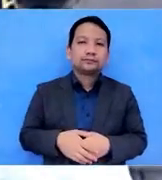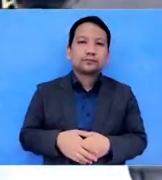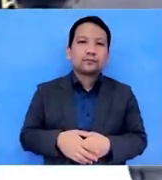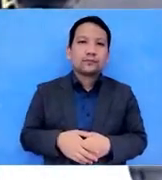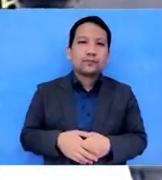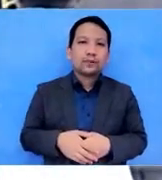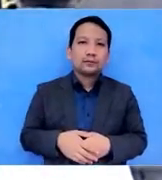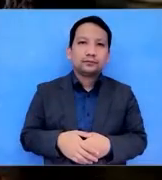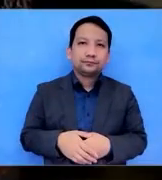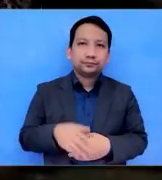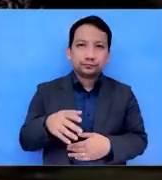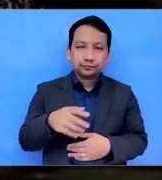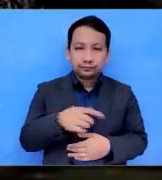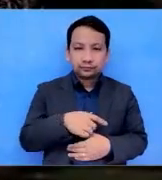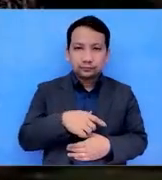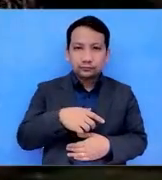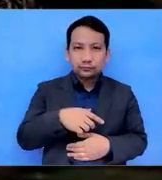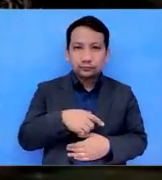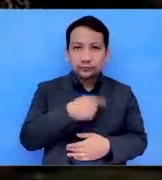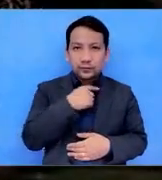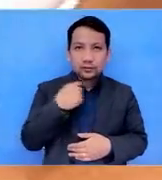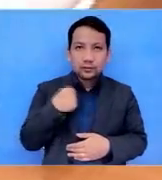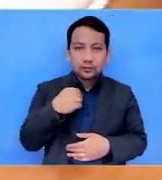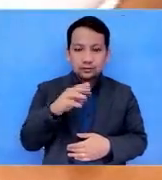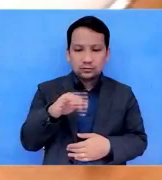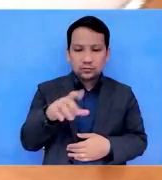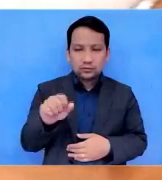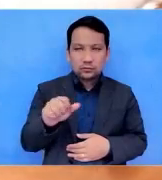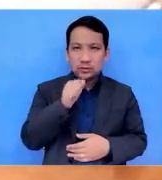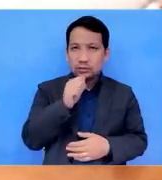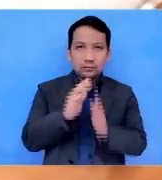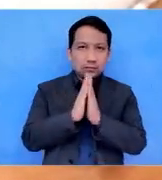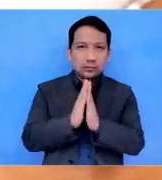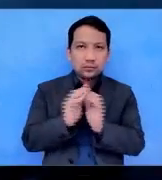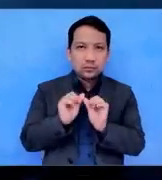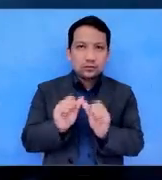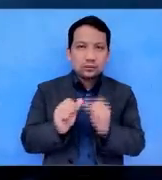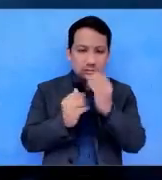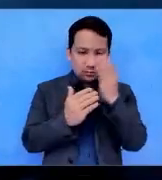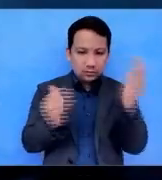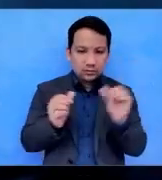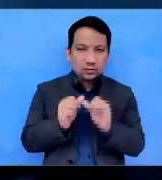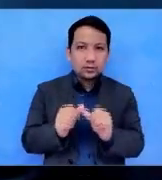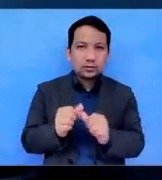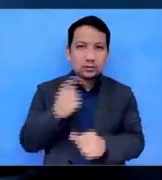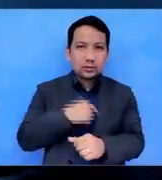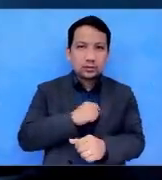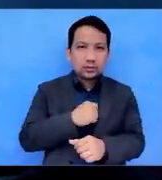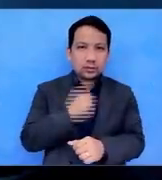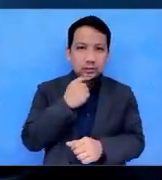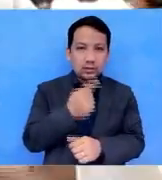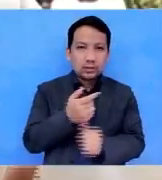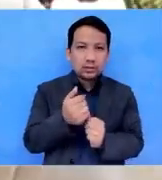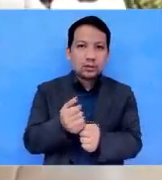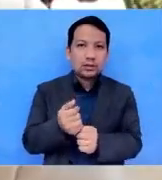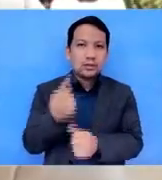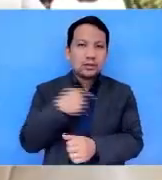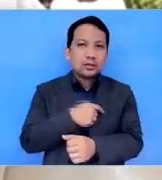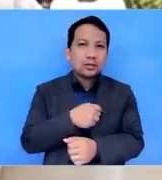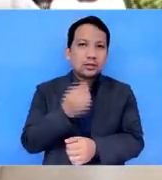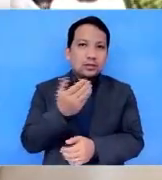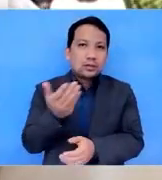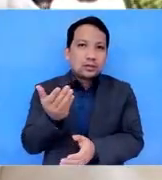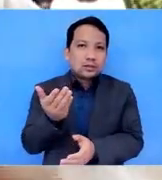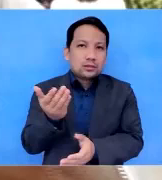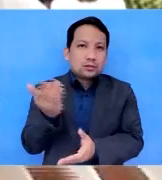Ayon pa kay Father Bilangel, hindi sukatan ang pagdarasal para maipakita lang ang huwad na debosyon. Kasi kung nagdarasal lang tayo pero